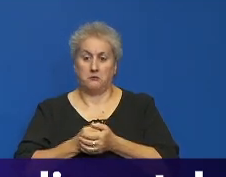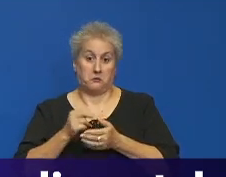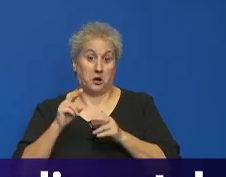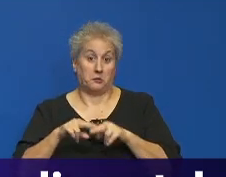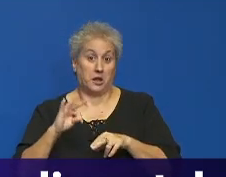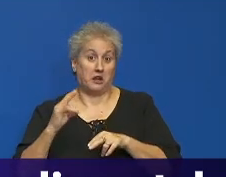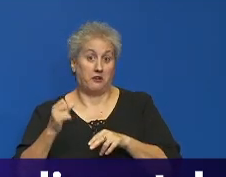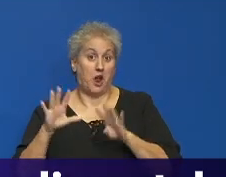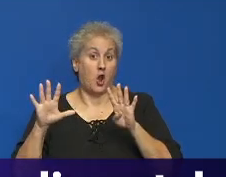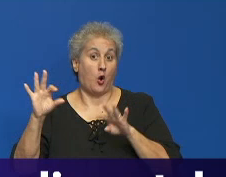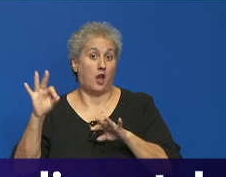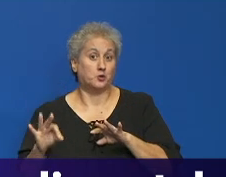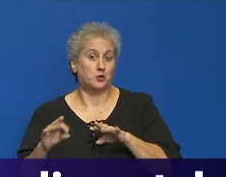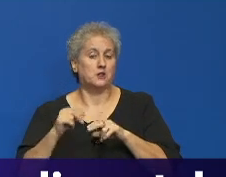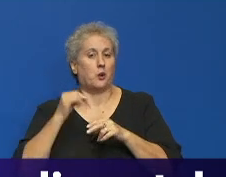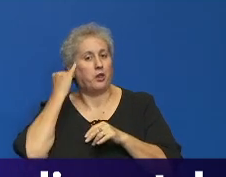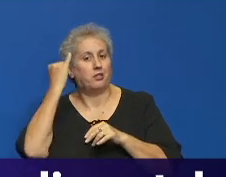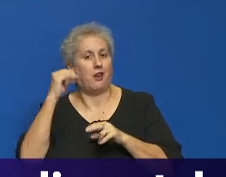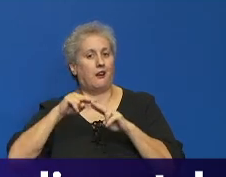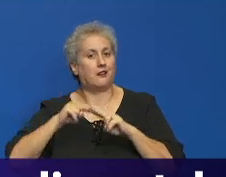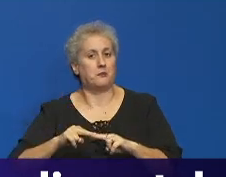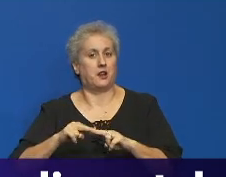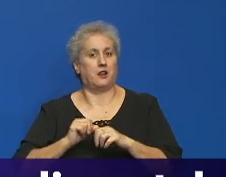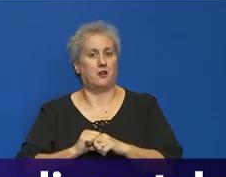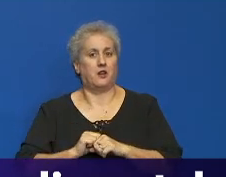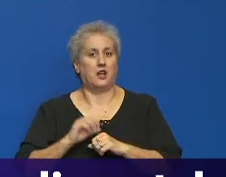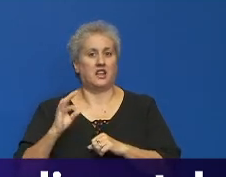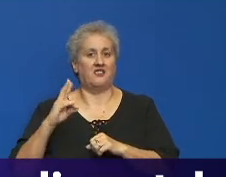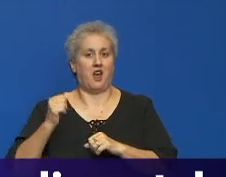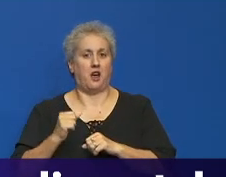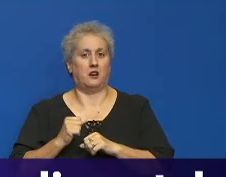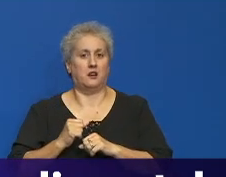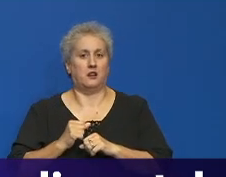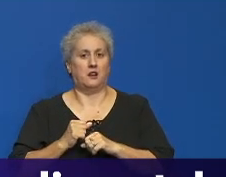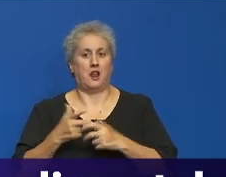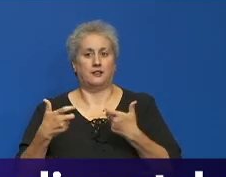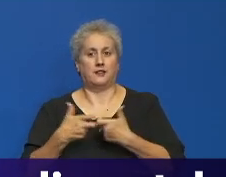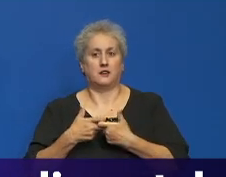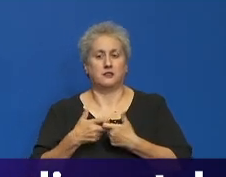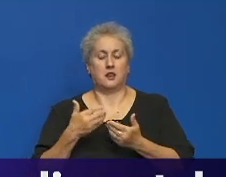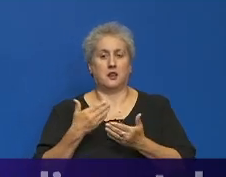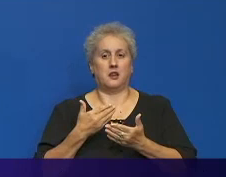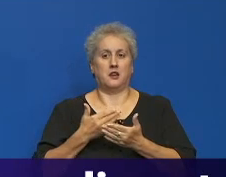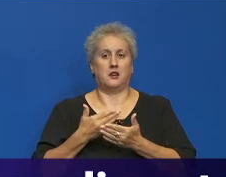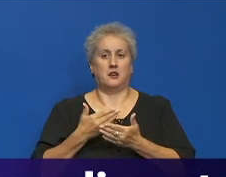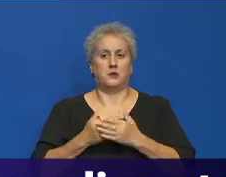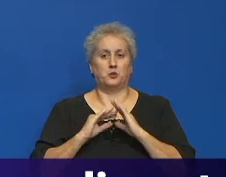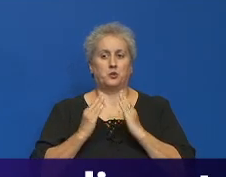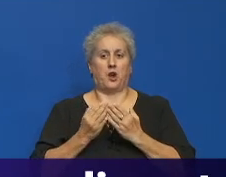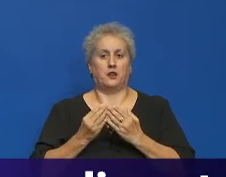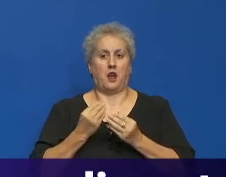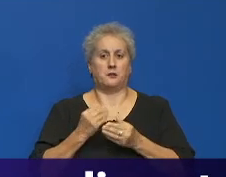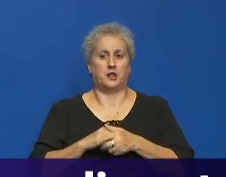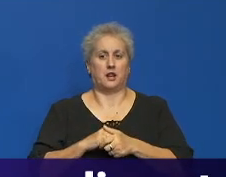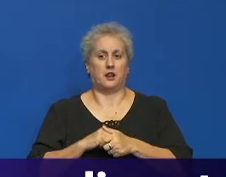dacă susțineți ideea de a rămâne acest TVA taxe pentru toate alimentele.